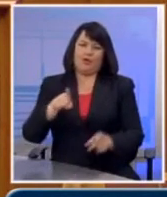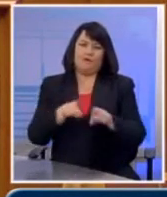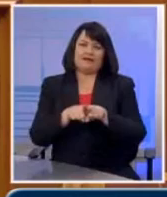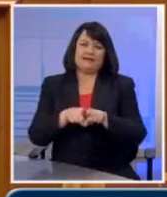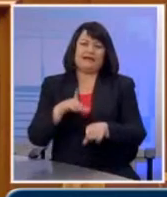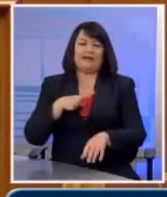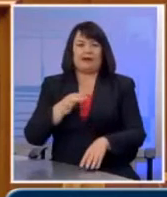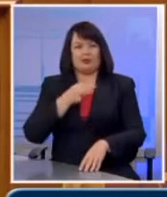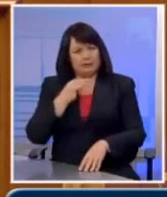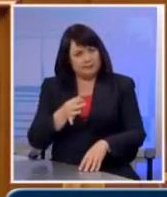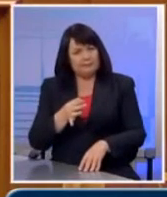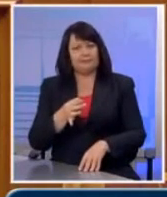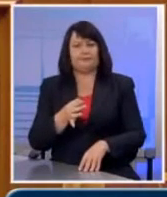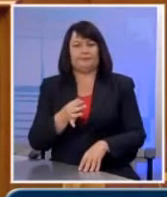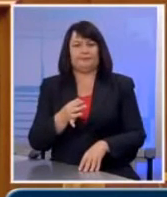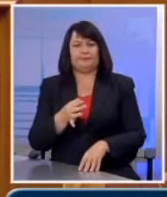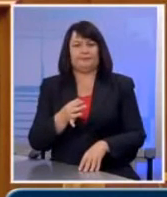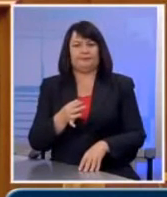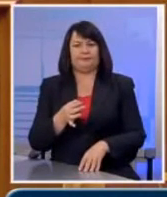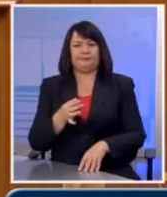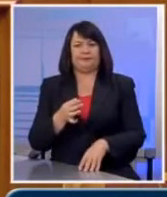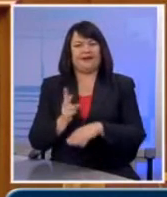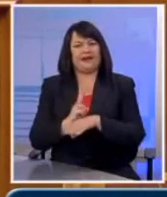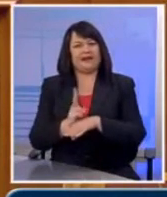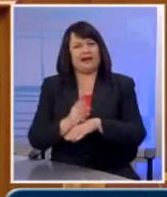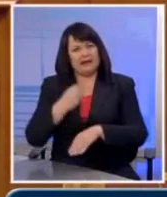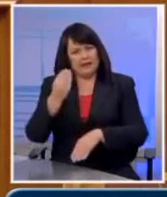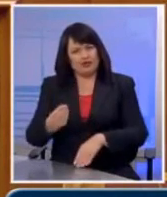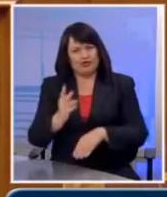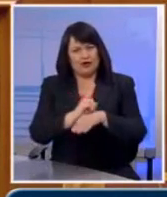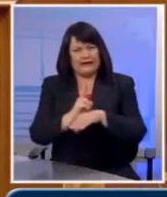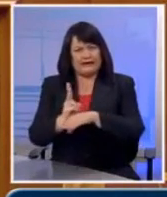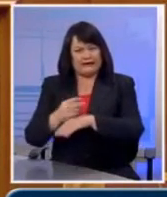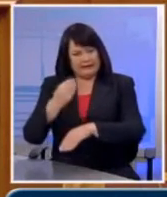όμως να καταθέσω στα πρακτικά και δύο έγγραφα.